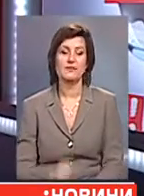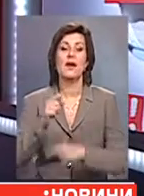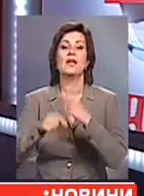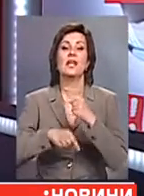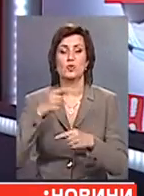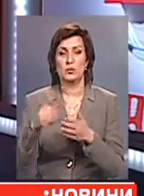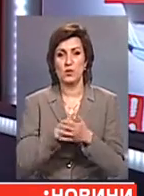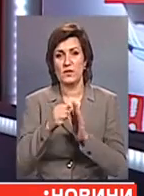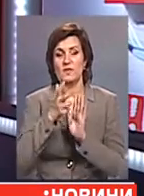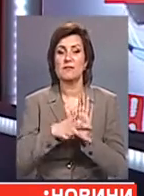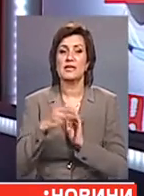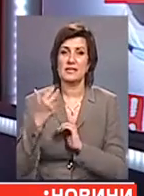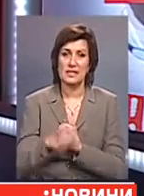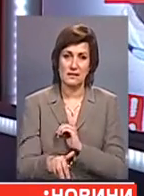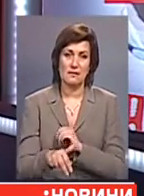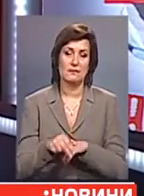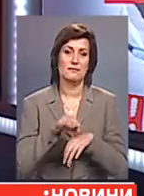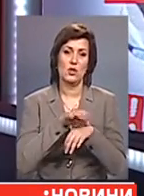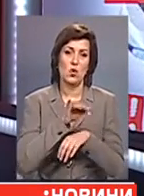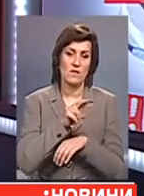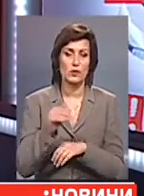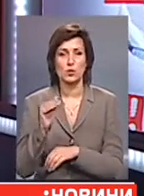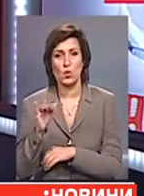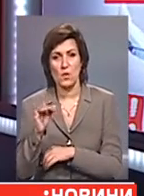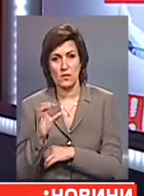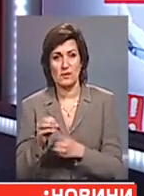Наступна порція новин о 18.30 у викладі Ілони Довгані, Тетяни